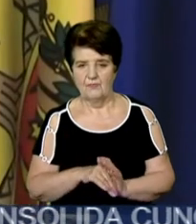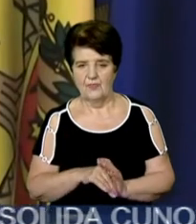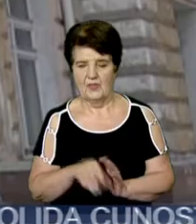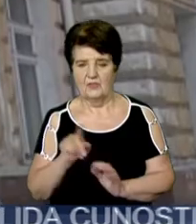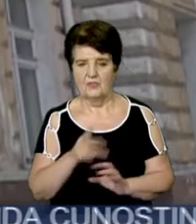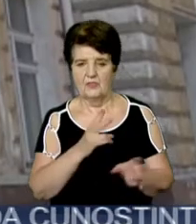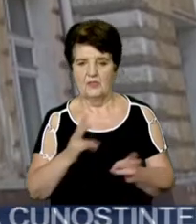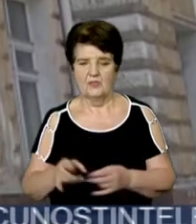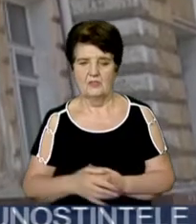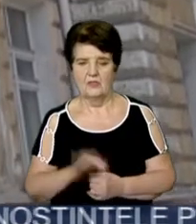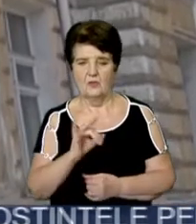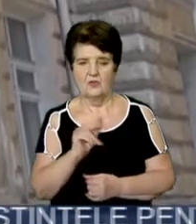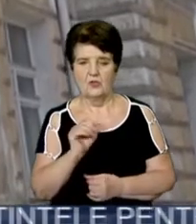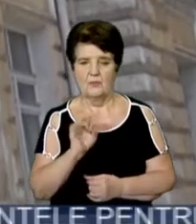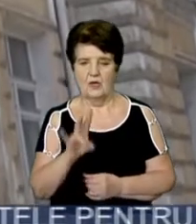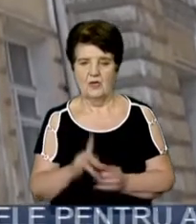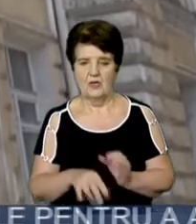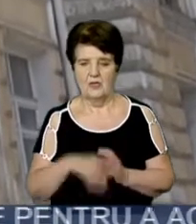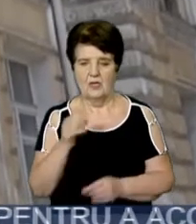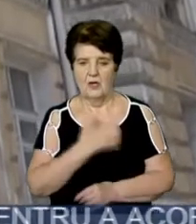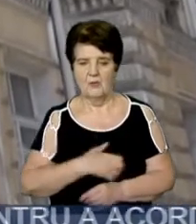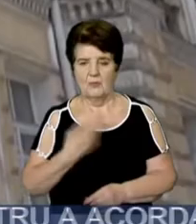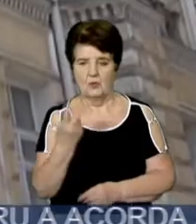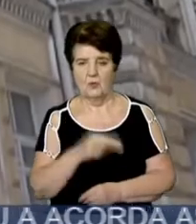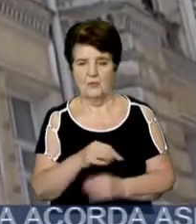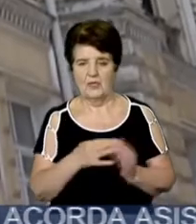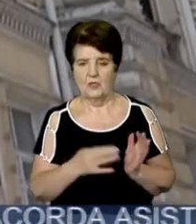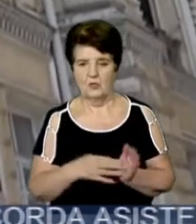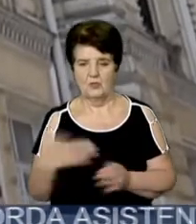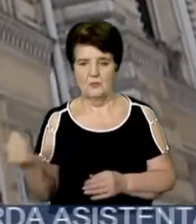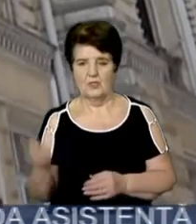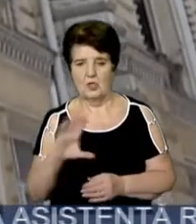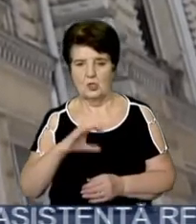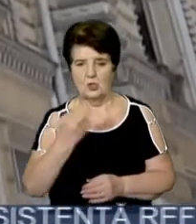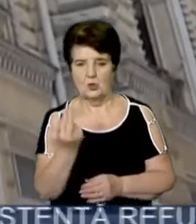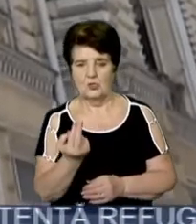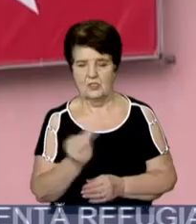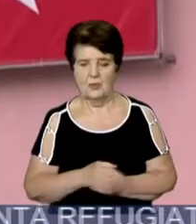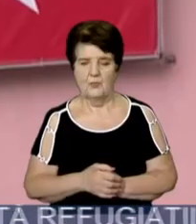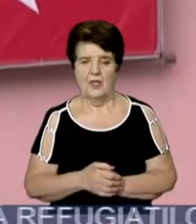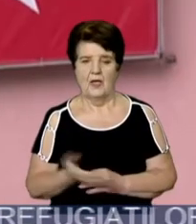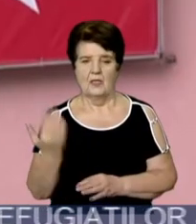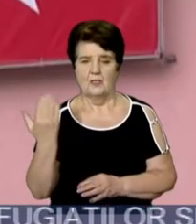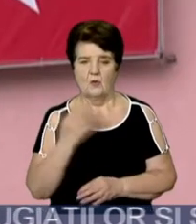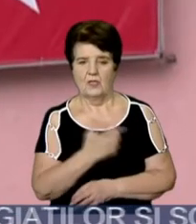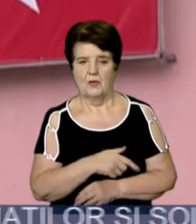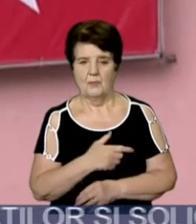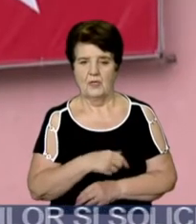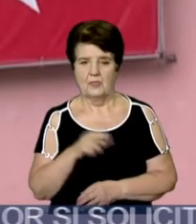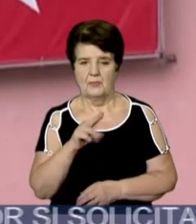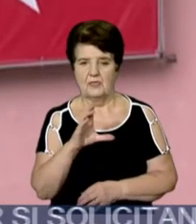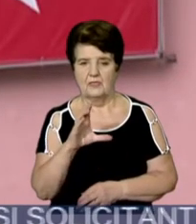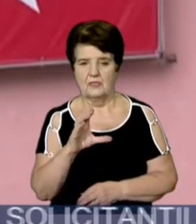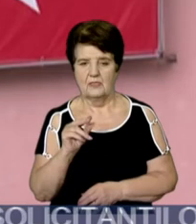acestei crize. Ion Ceban a fost ales primar în 2019 din partea socialiștilor. Anterior fusese deputat PSRM,